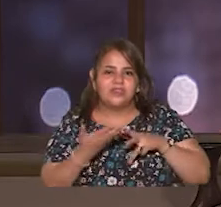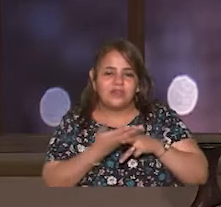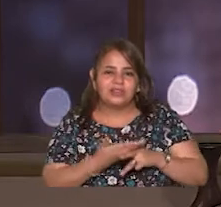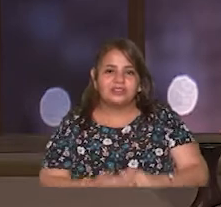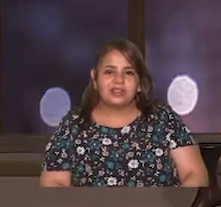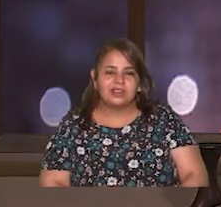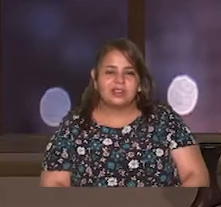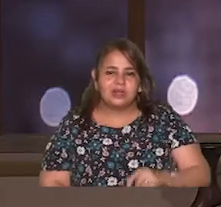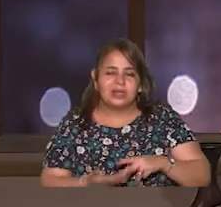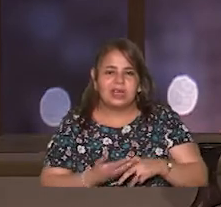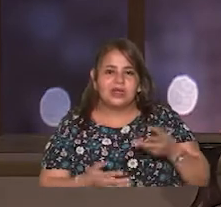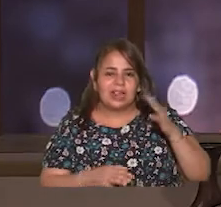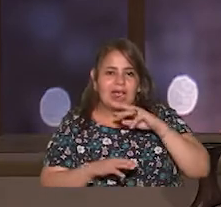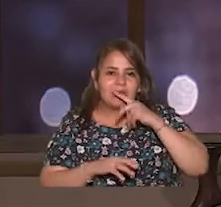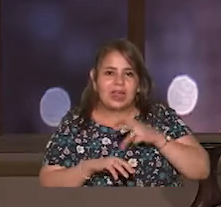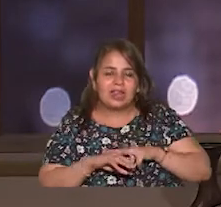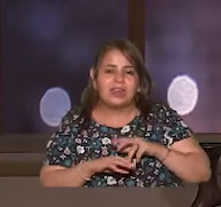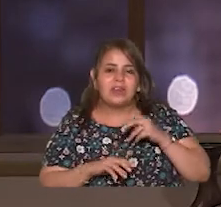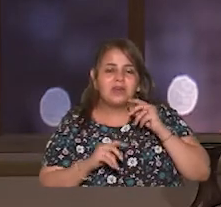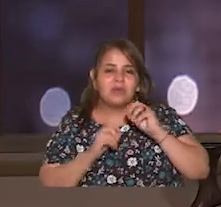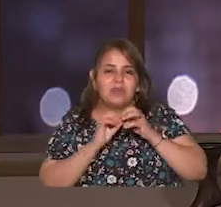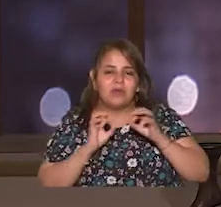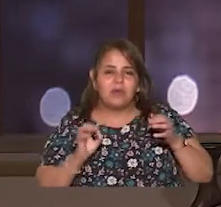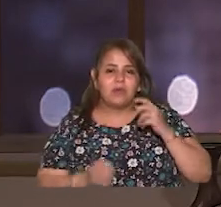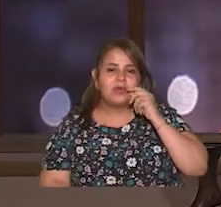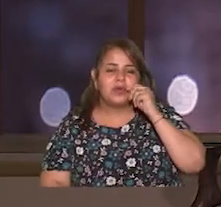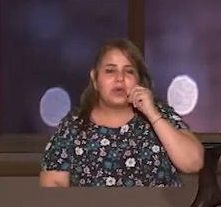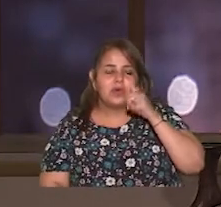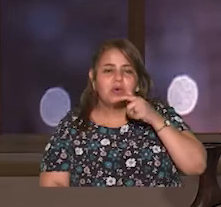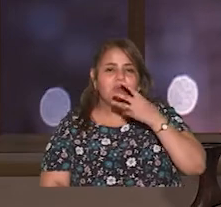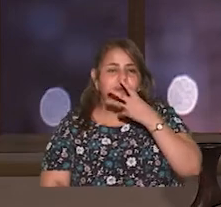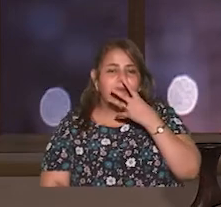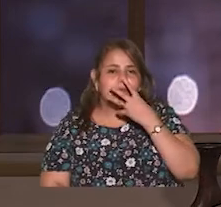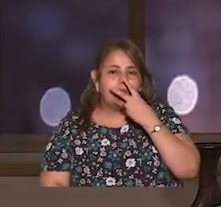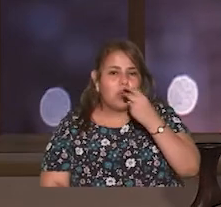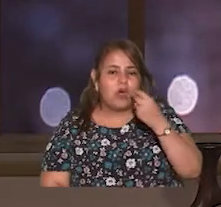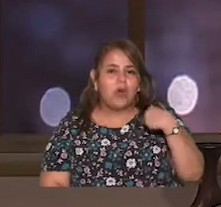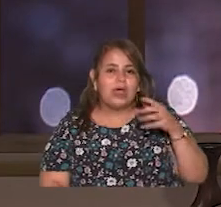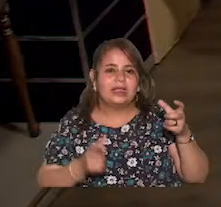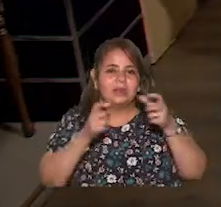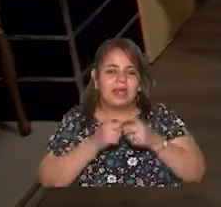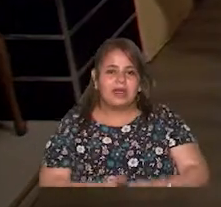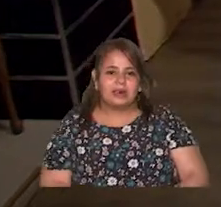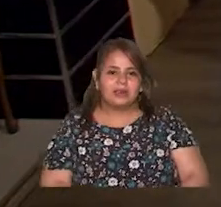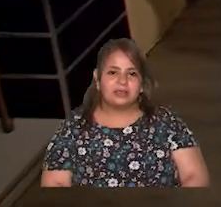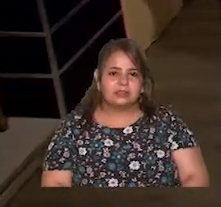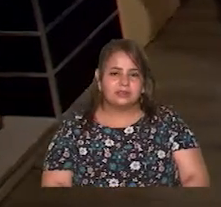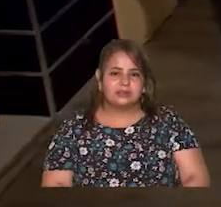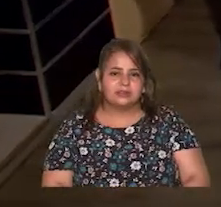نتكلم معاكم عن مفهوم الرجولة من الناحية الروحية ومن الناحية الاجتماعية. تفضل.